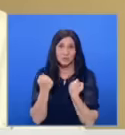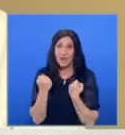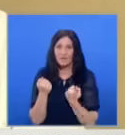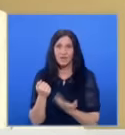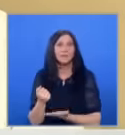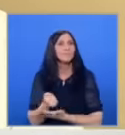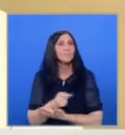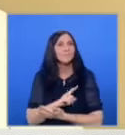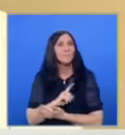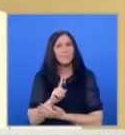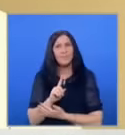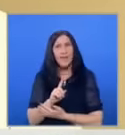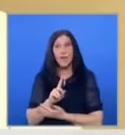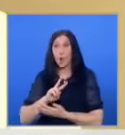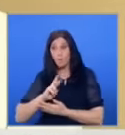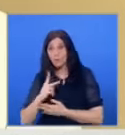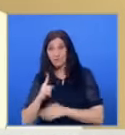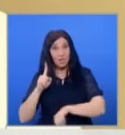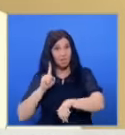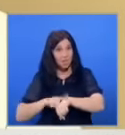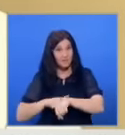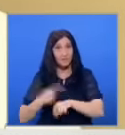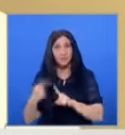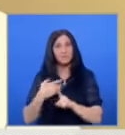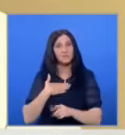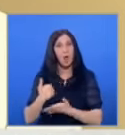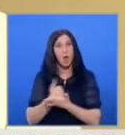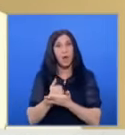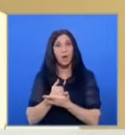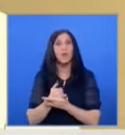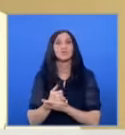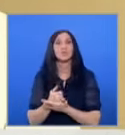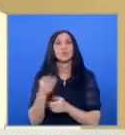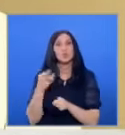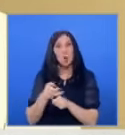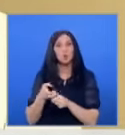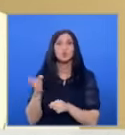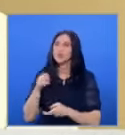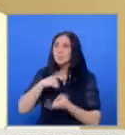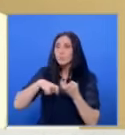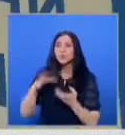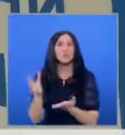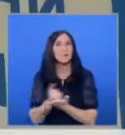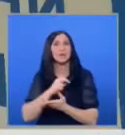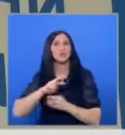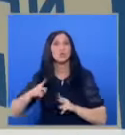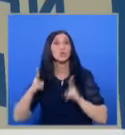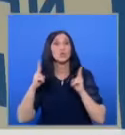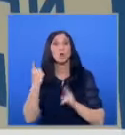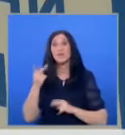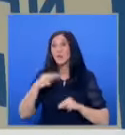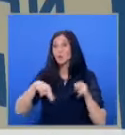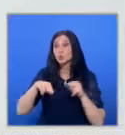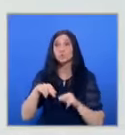Не, обърнете се на време към своя лекуващ ендокринолог и ще се потърси и намери друго решение. Освен